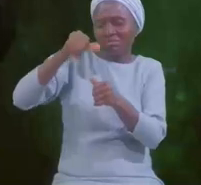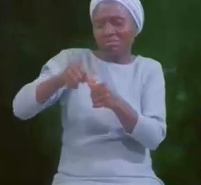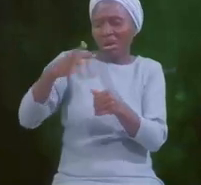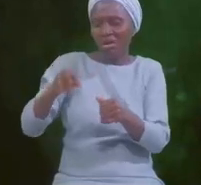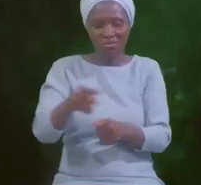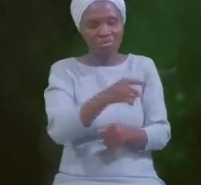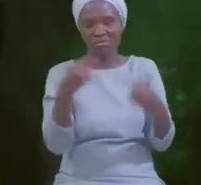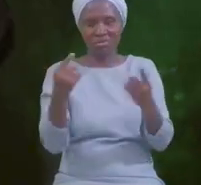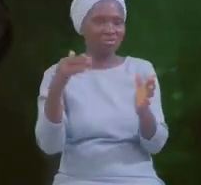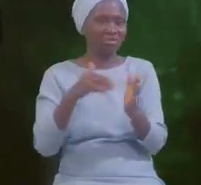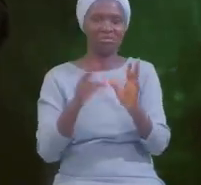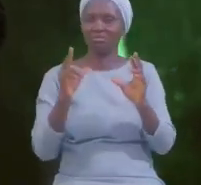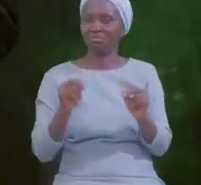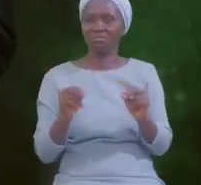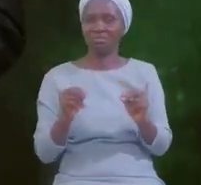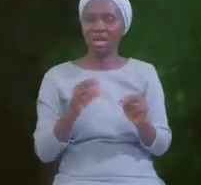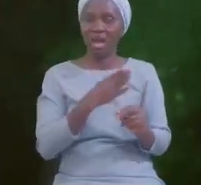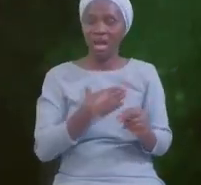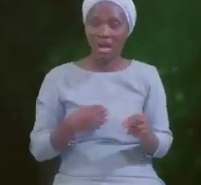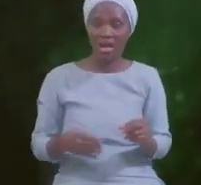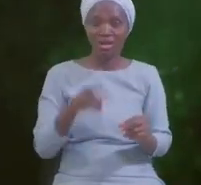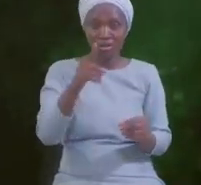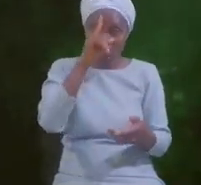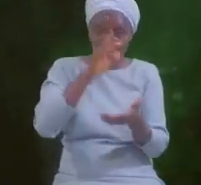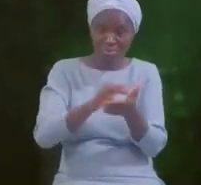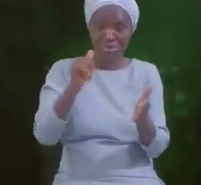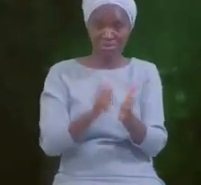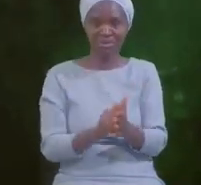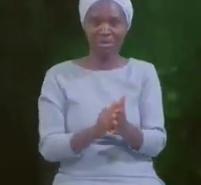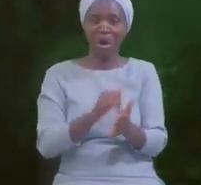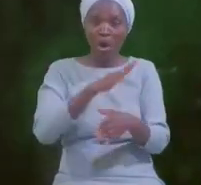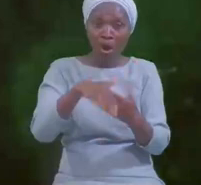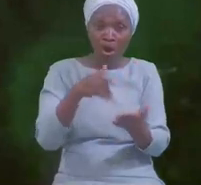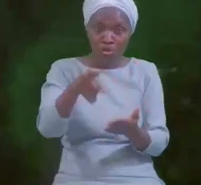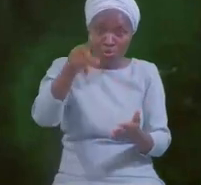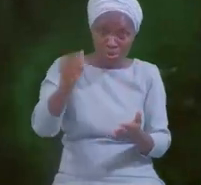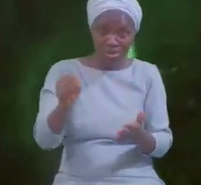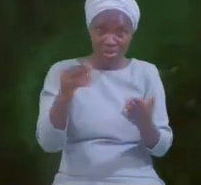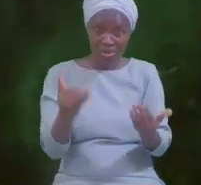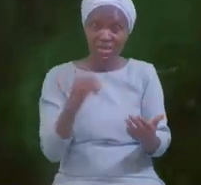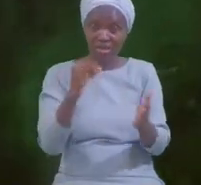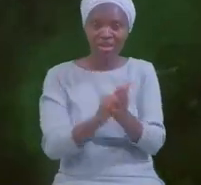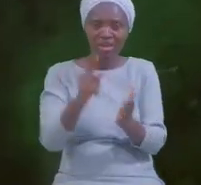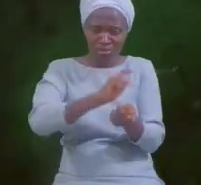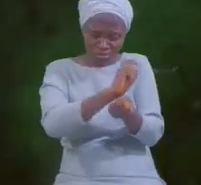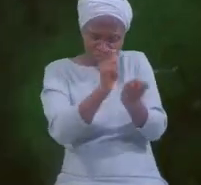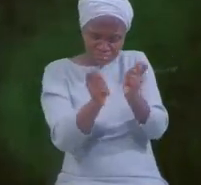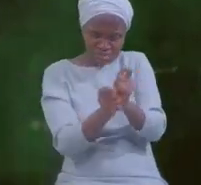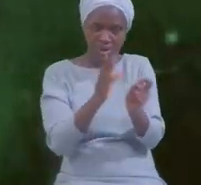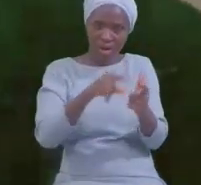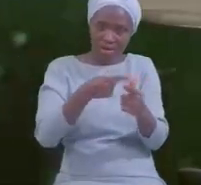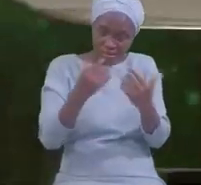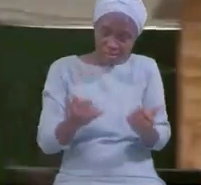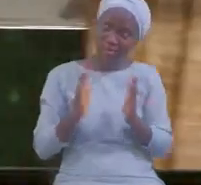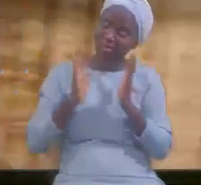il ne permet pas que le rappel, le souvenir de ces péchés soit là. Tout ce qu'il vous faut faire, c'est de faire votre face tournée